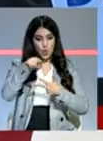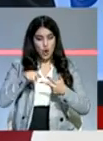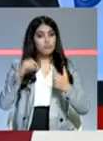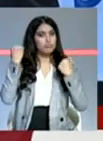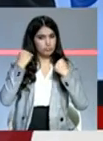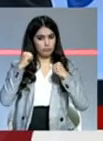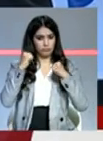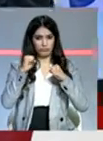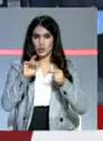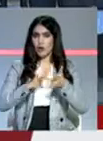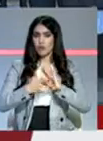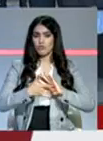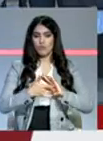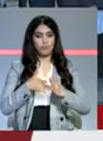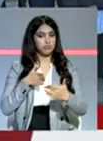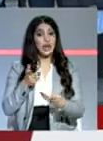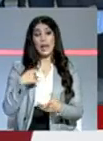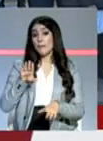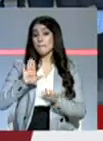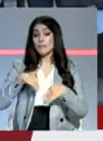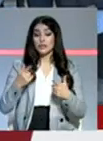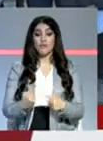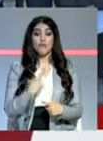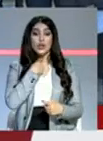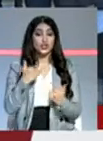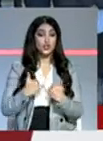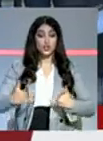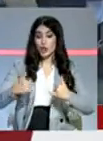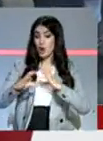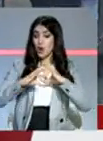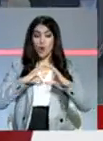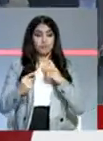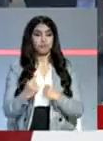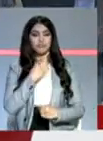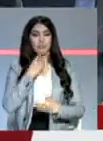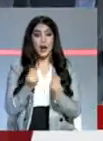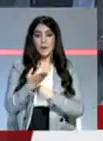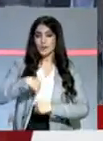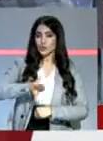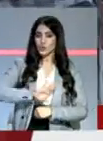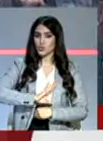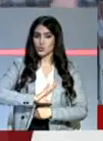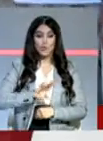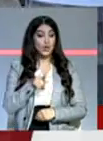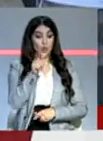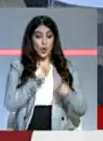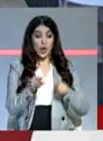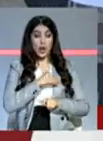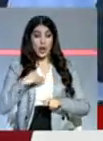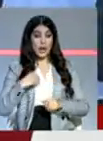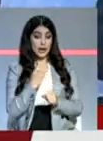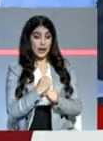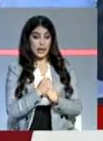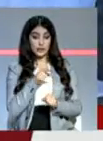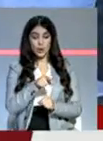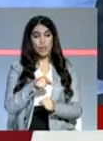إضرابا حضوريا عن العمل، وذلك بعد فشل جلسة التفاوض مع سلطة الإشراف وتمسك الأطباء العامين